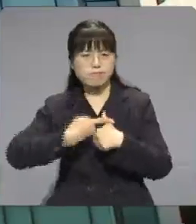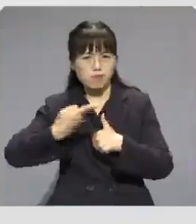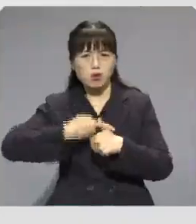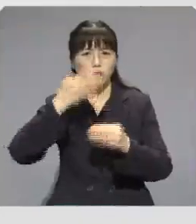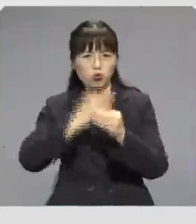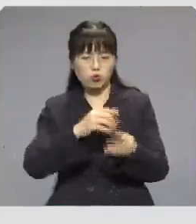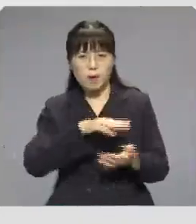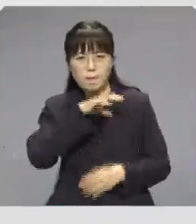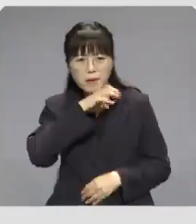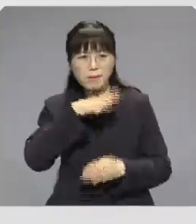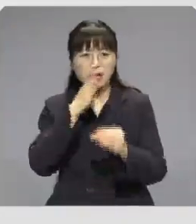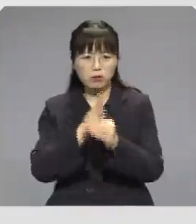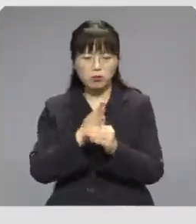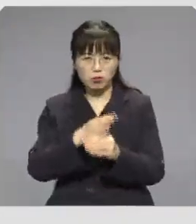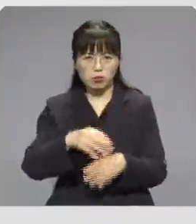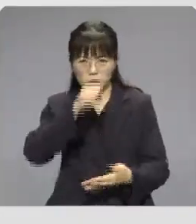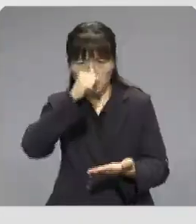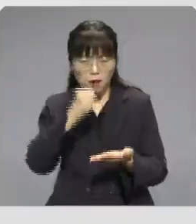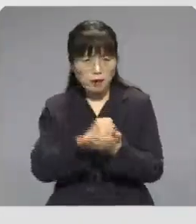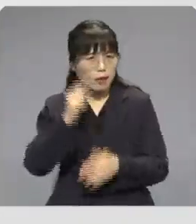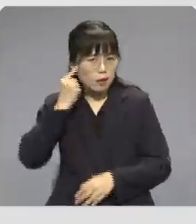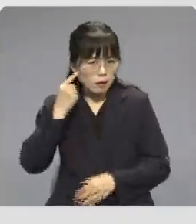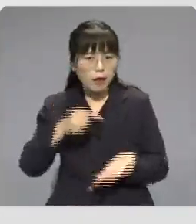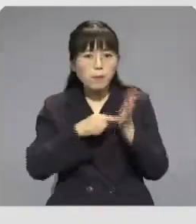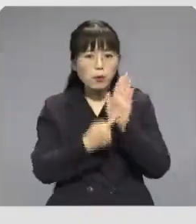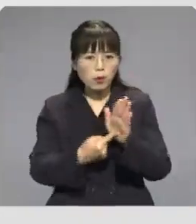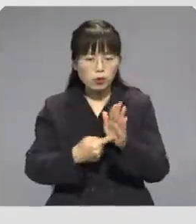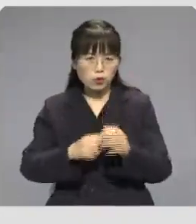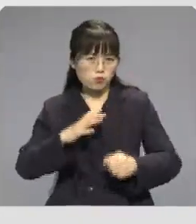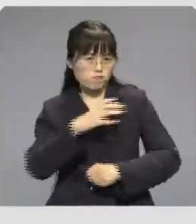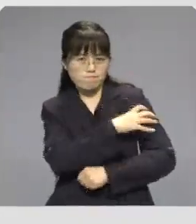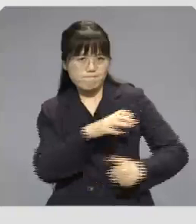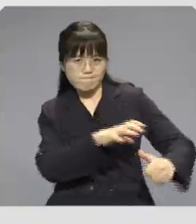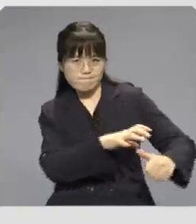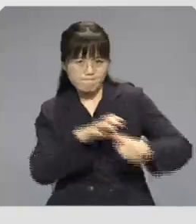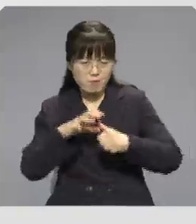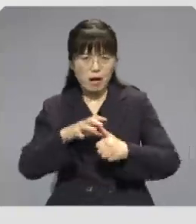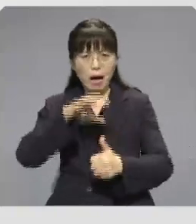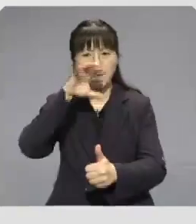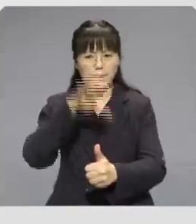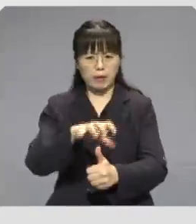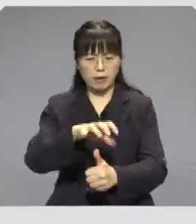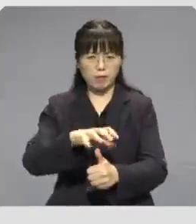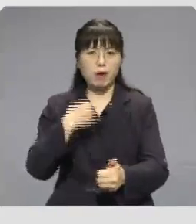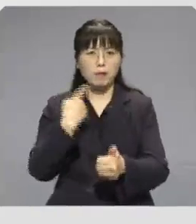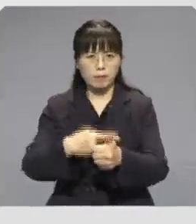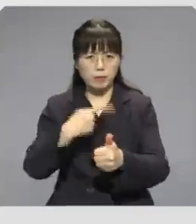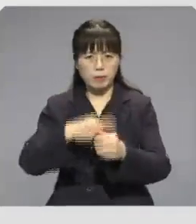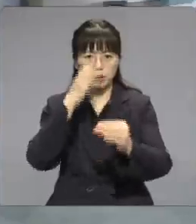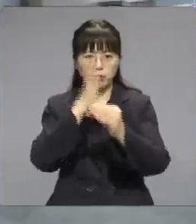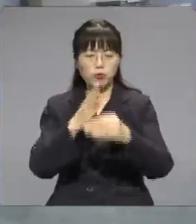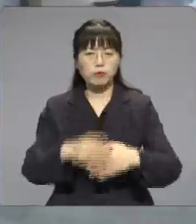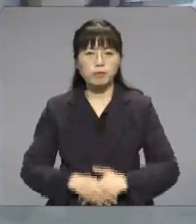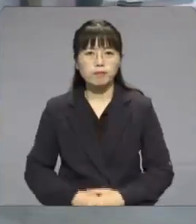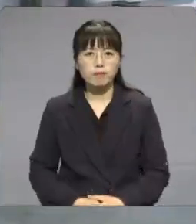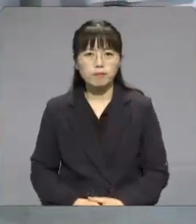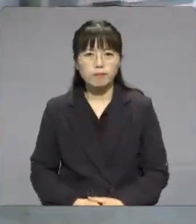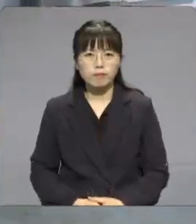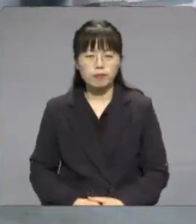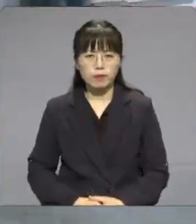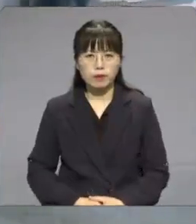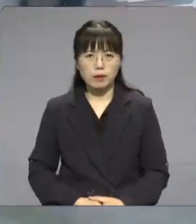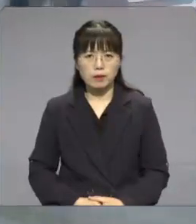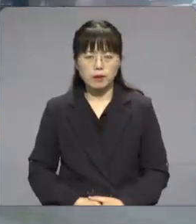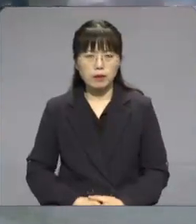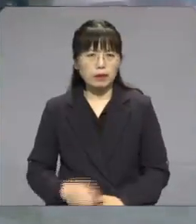반발했습니다. 정당한 의사 표현을 공권력을 동원해 탄압했다고도 비판했습니다.